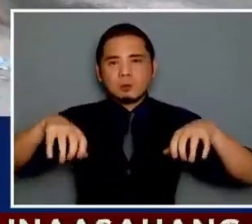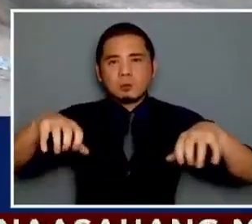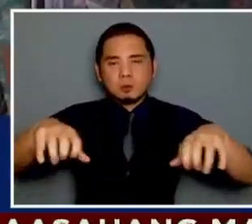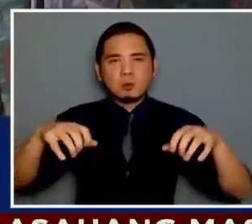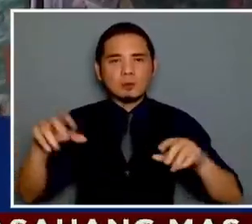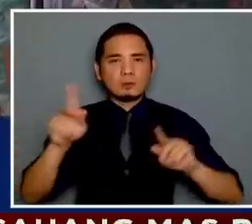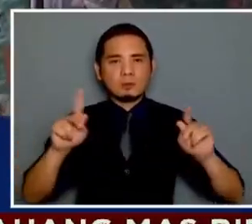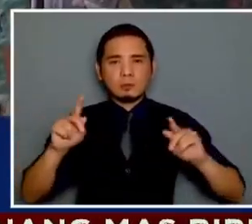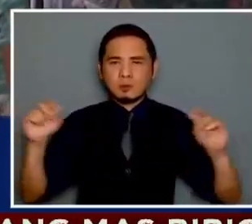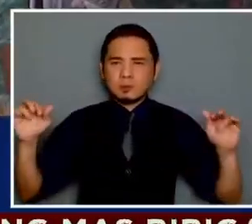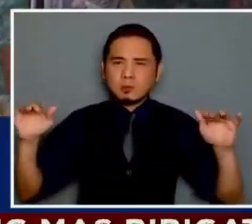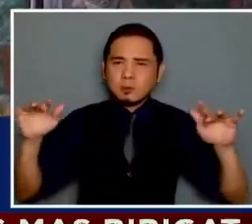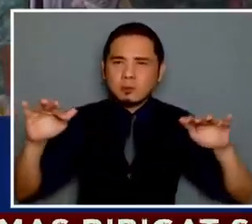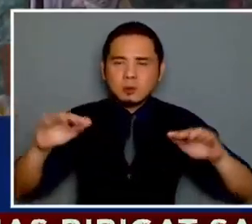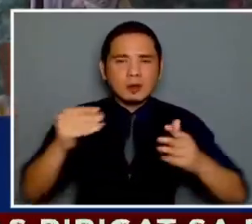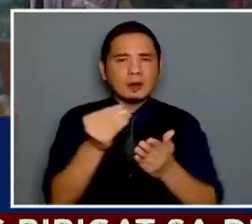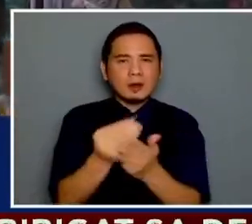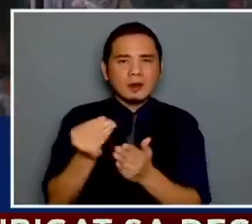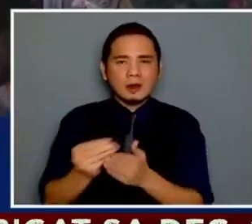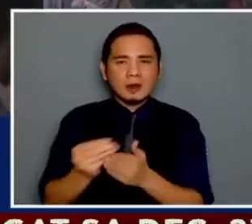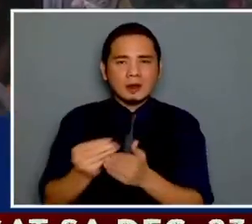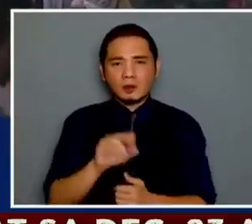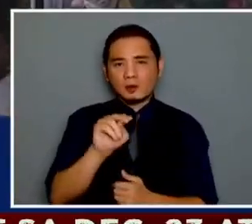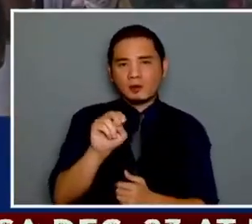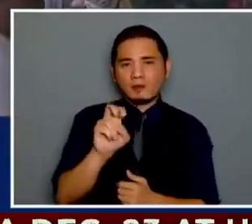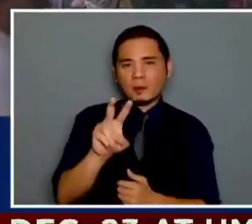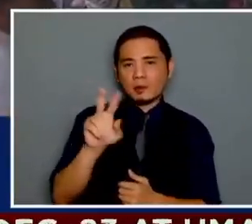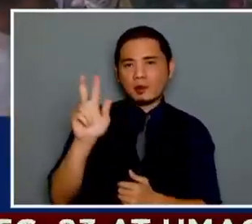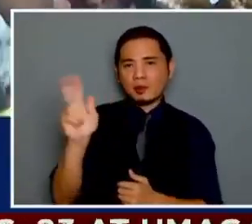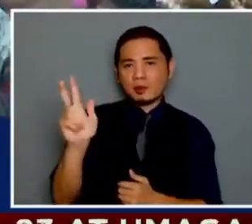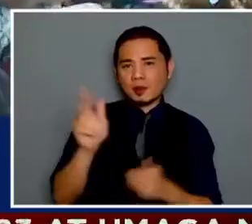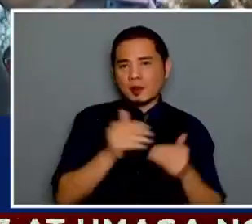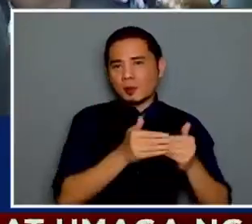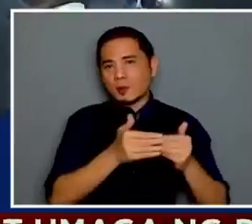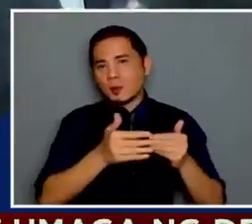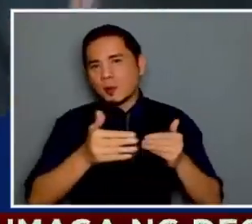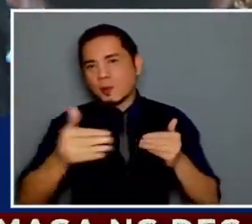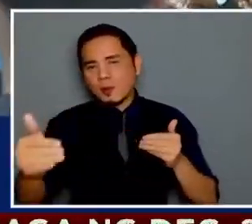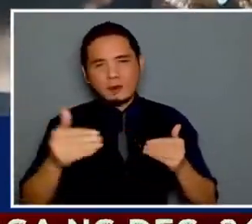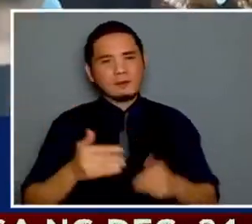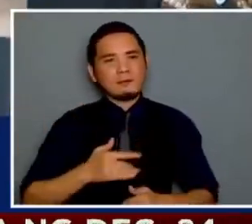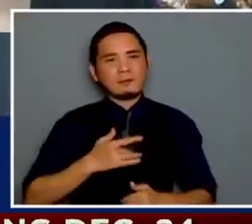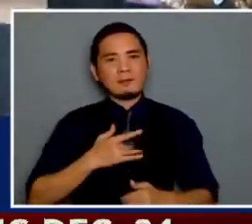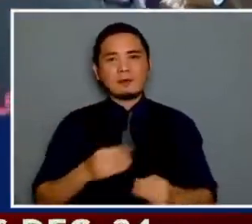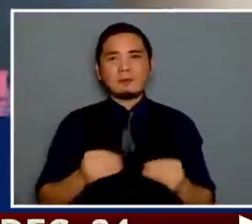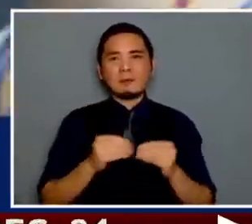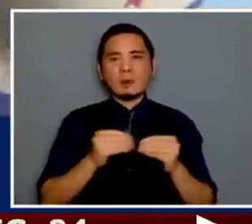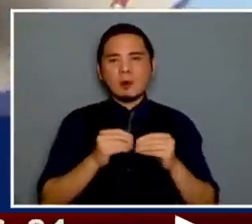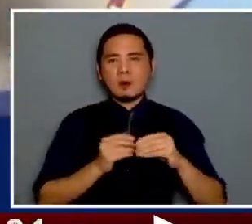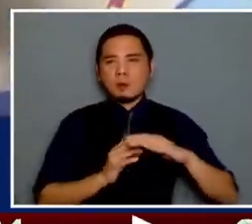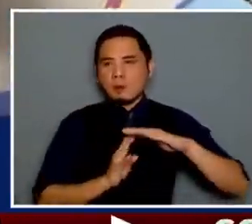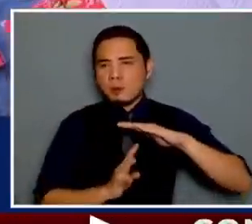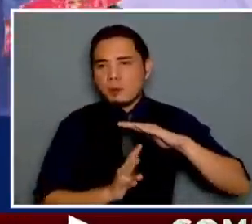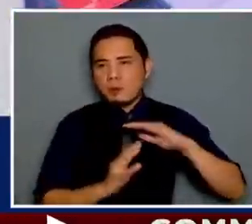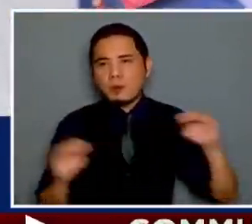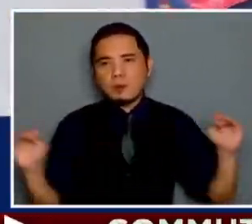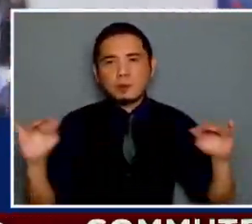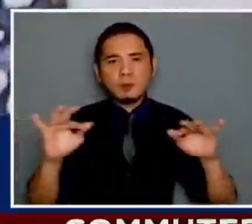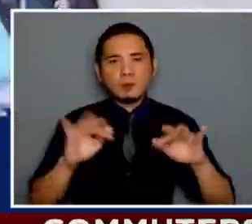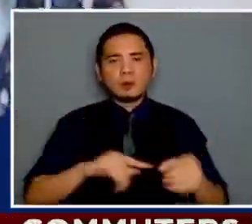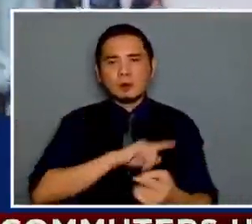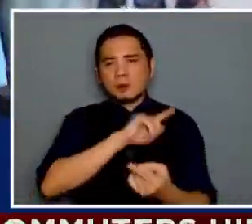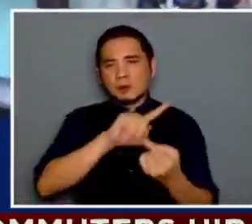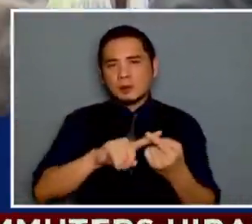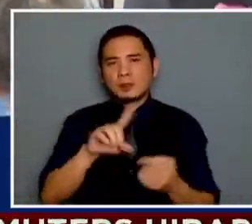PCP, simula pa November 30 naranasan ang dagsa ng mga tao na inaasahang tatagal hanggang December 24,